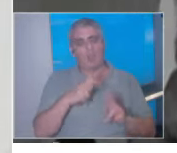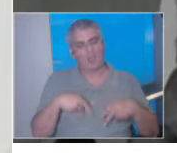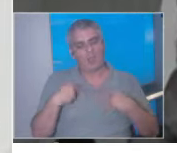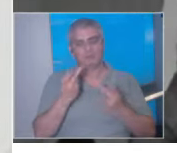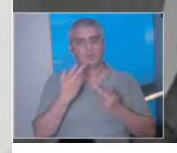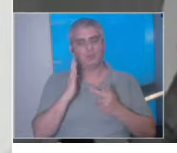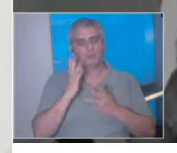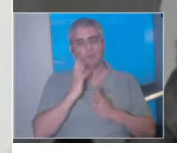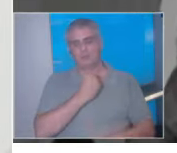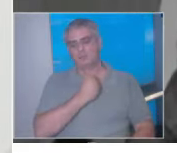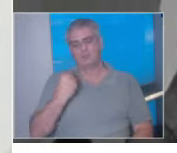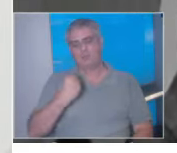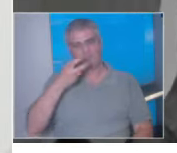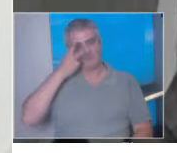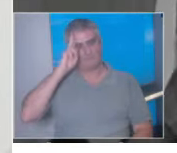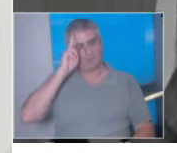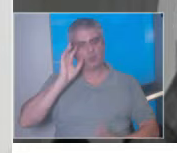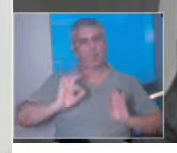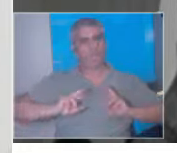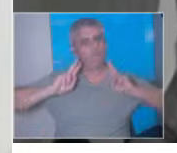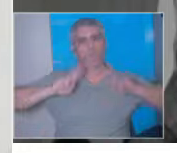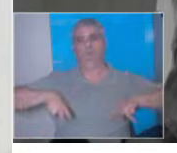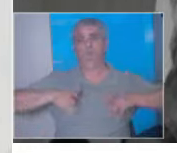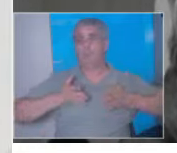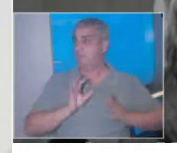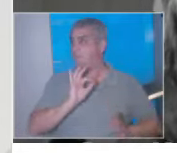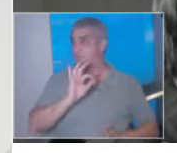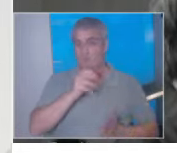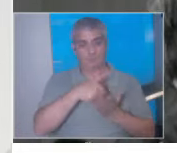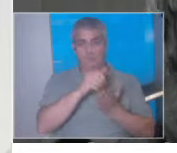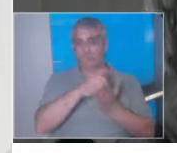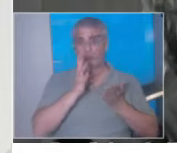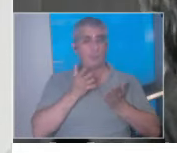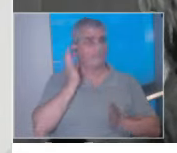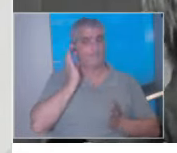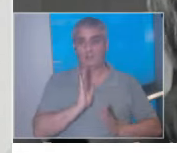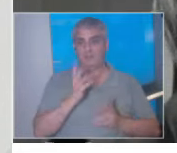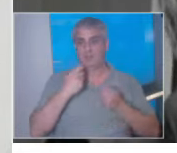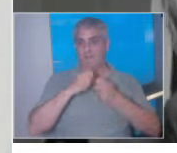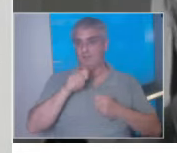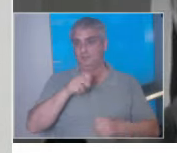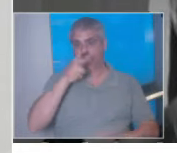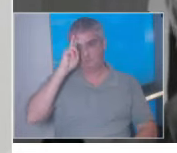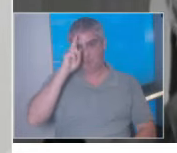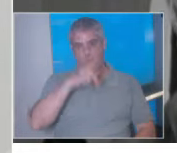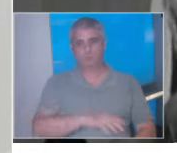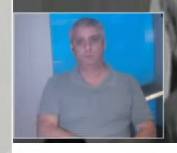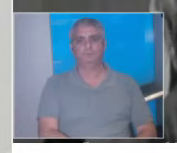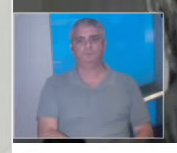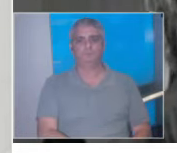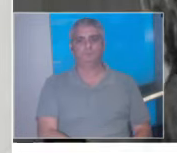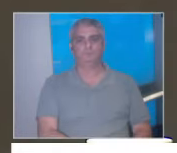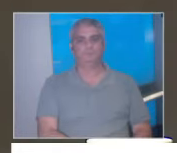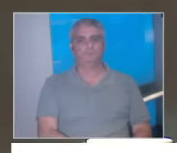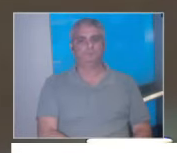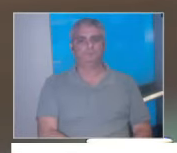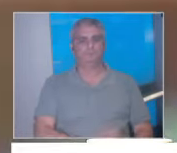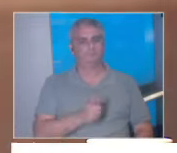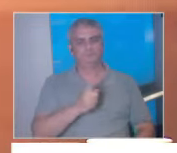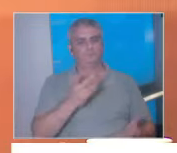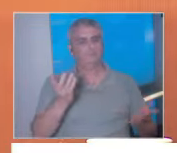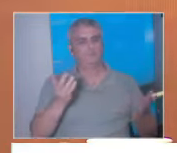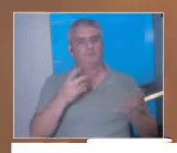להיות מאוד ימני וליכודניק פרופר. הבנים שלו צריך להמשיכו, גם הבת שלו הייתה חברת כנסת. ובהיבט באמת של השד